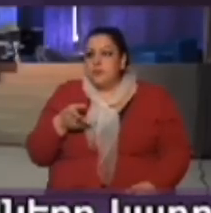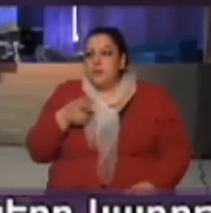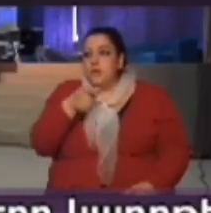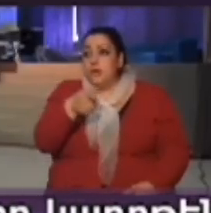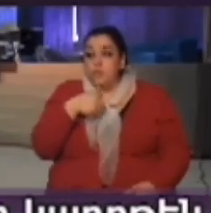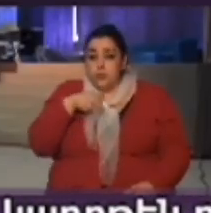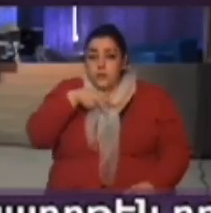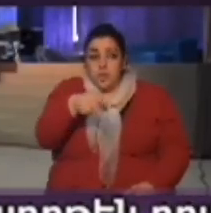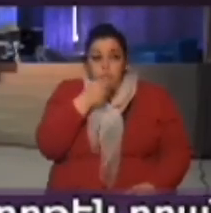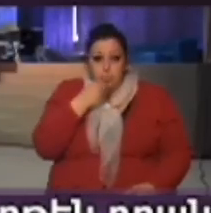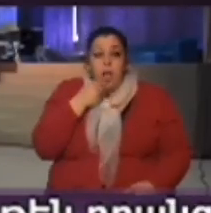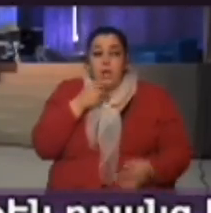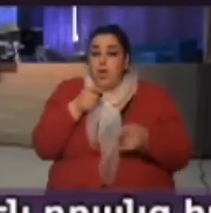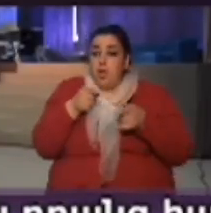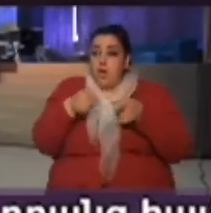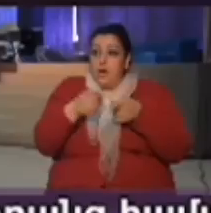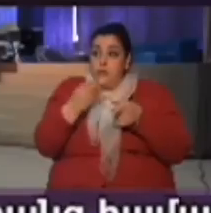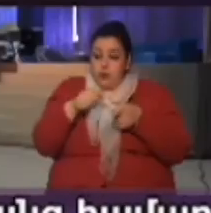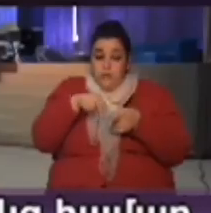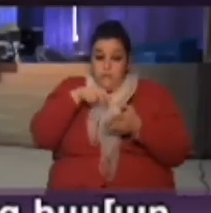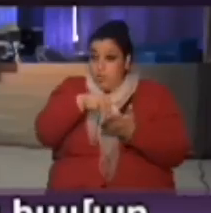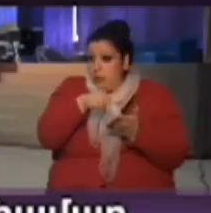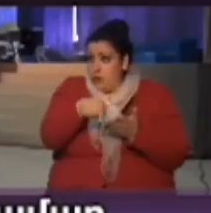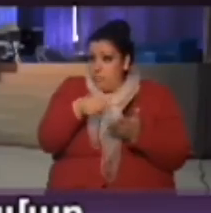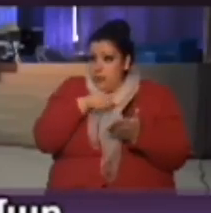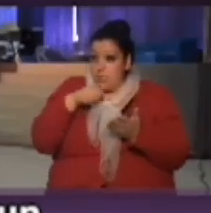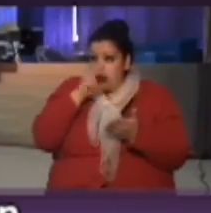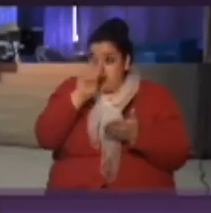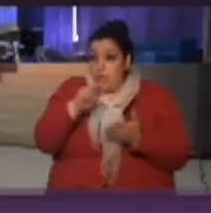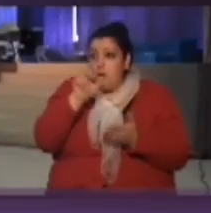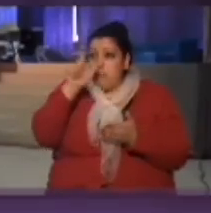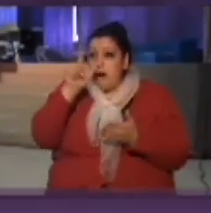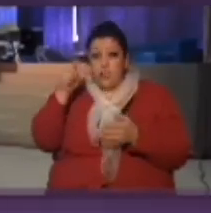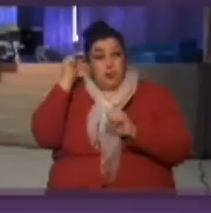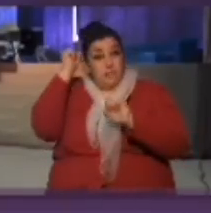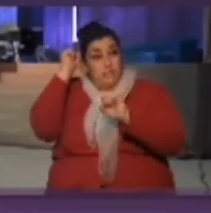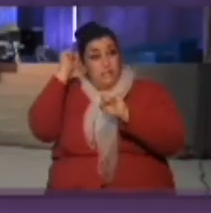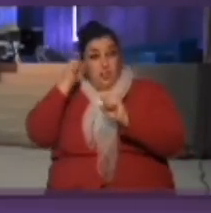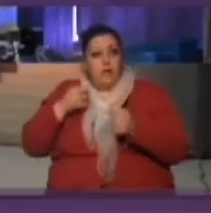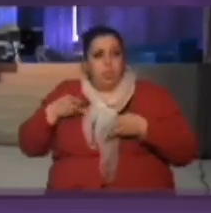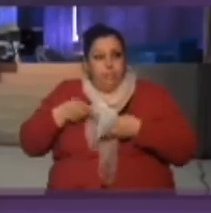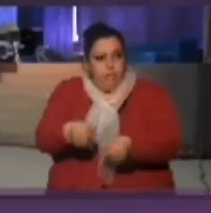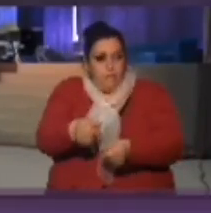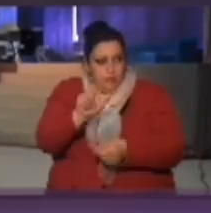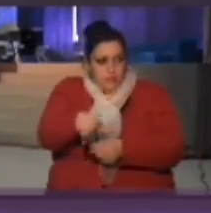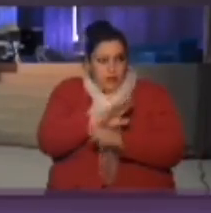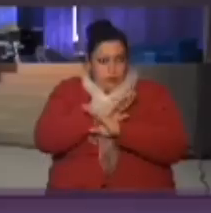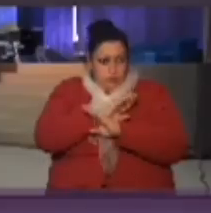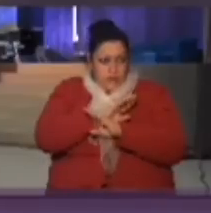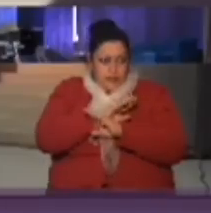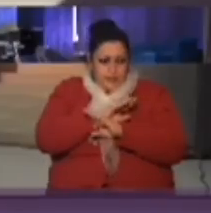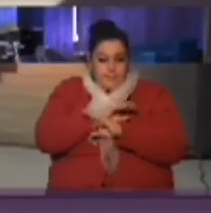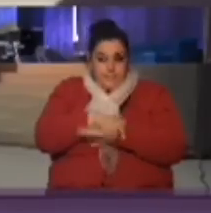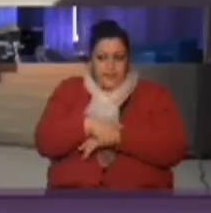վայելում, ինքը տեսնում է ու ինքը չի վայելում։ Գուցե ասես, բա մեղք չէր